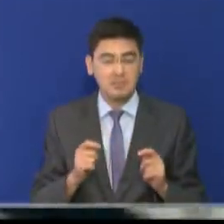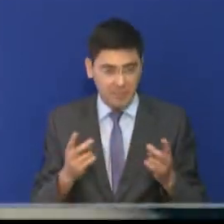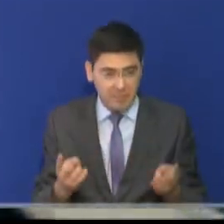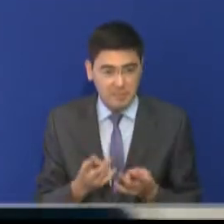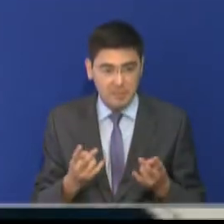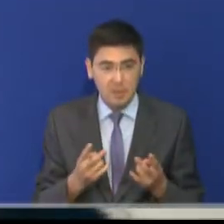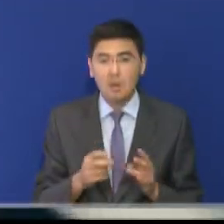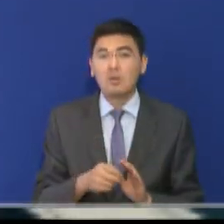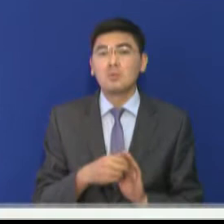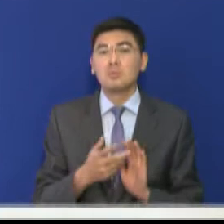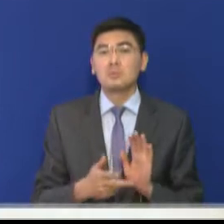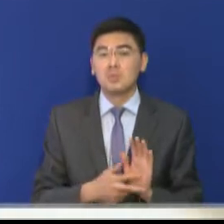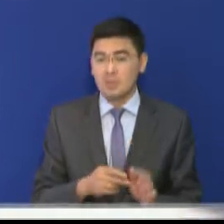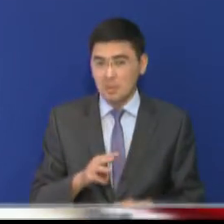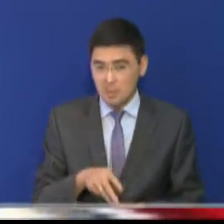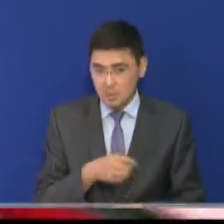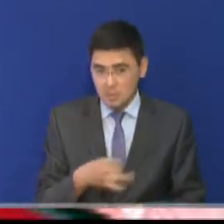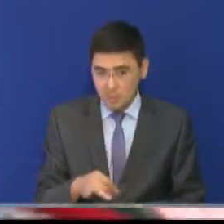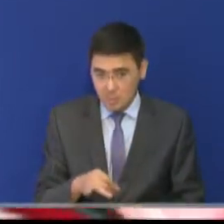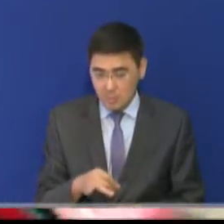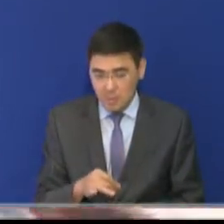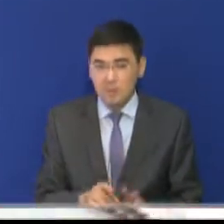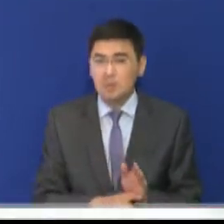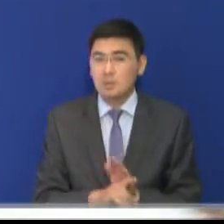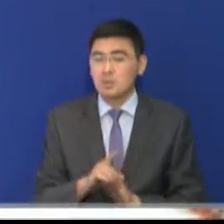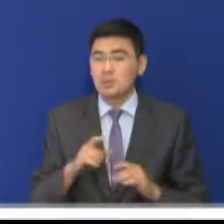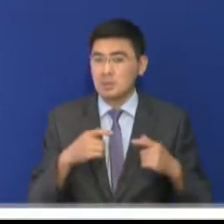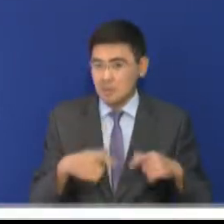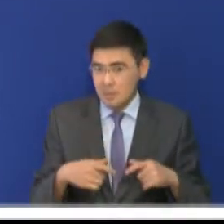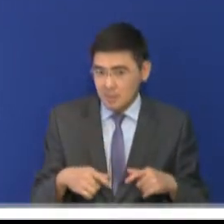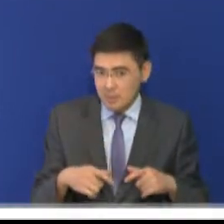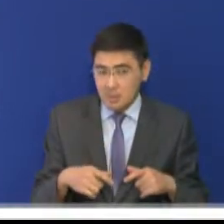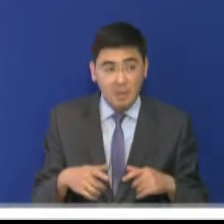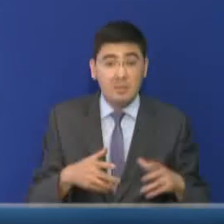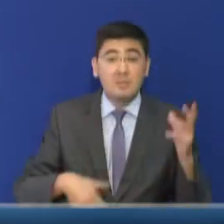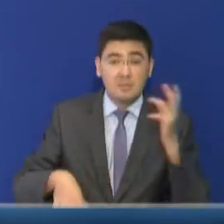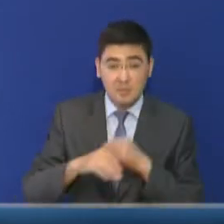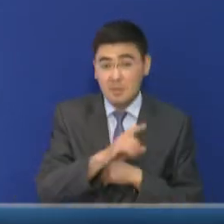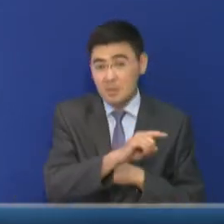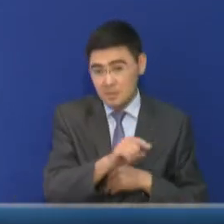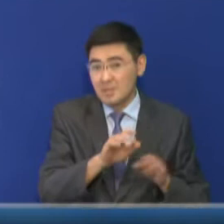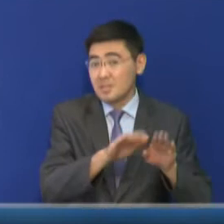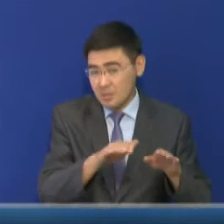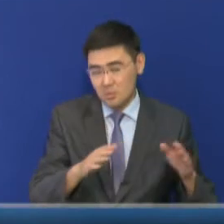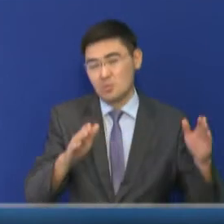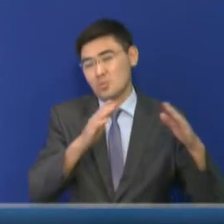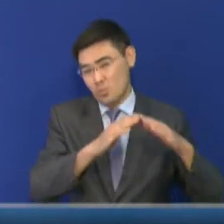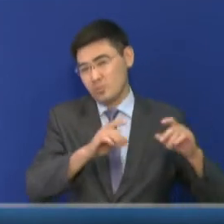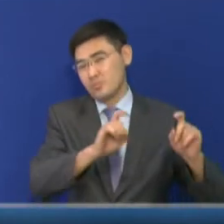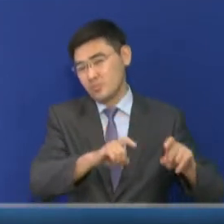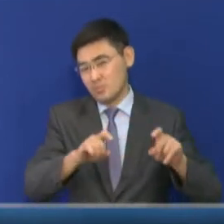18 мамырда 90 бойынша жиынтық бағалау басталады. Барлығы қашықтан өткізіледі.